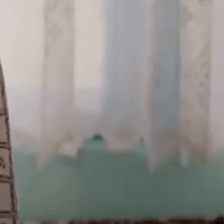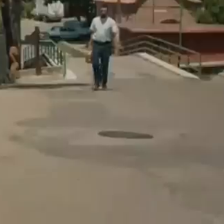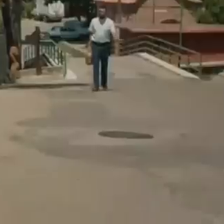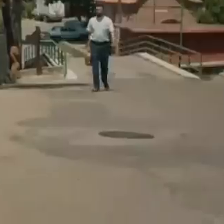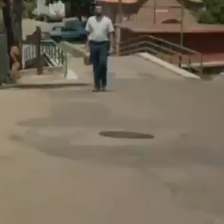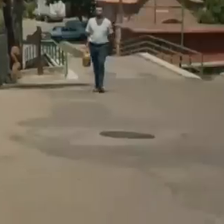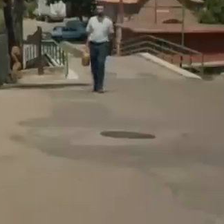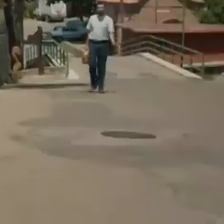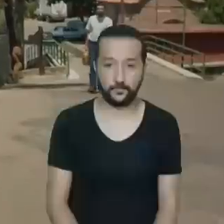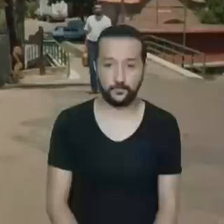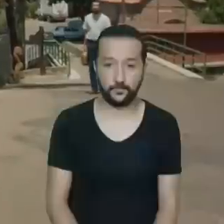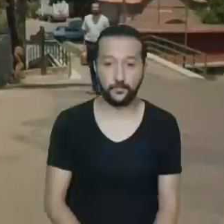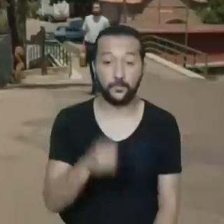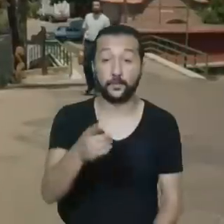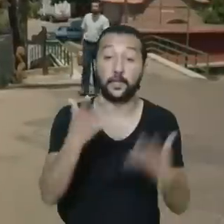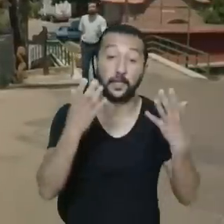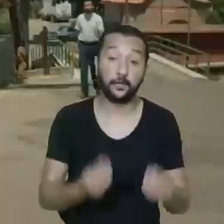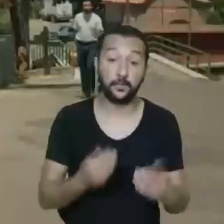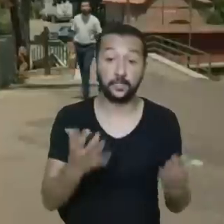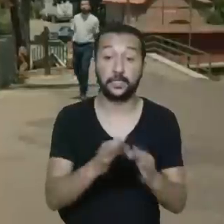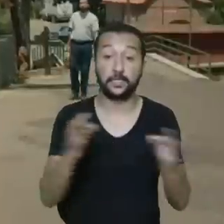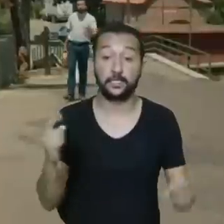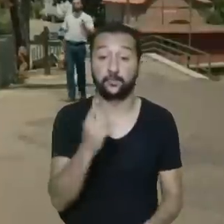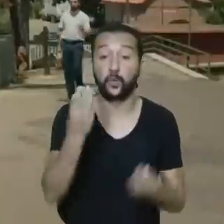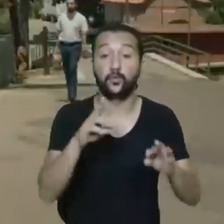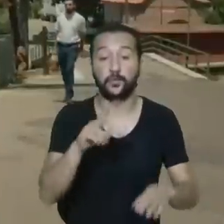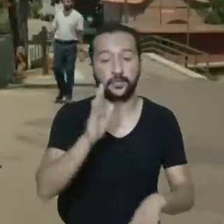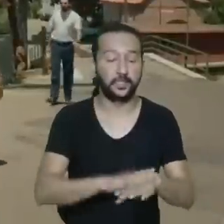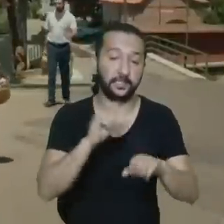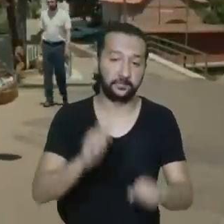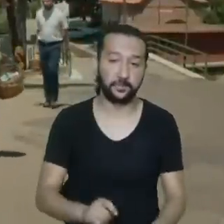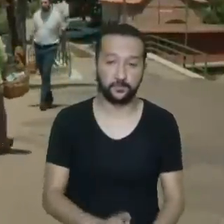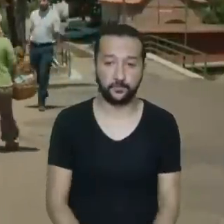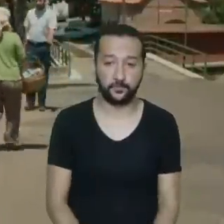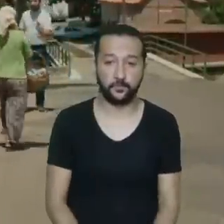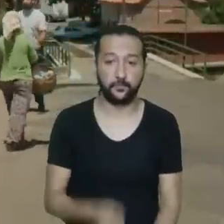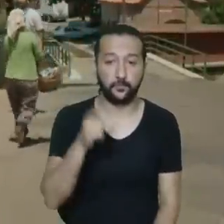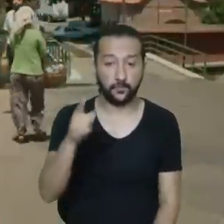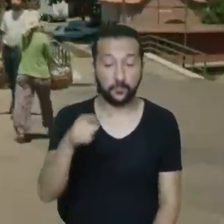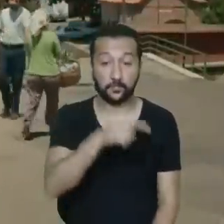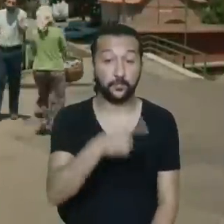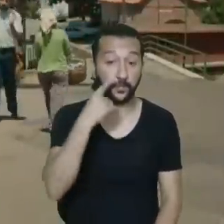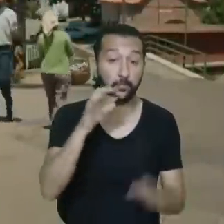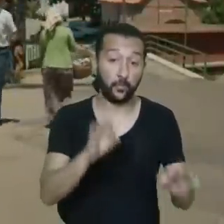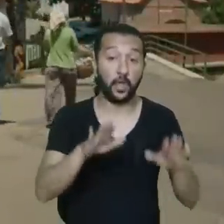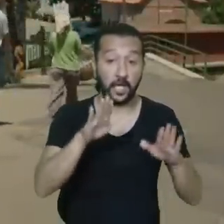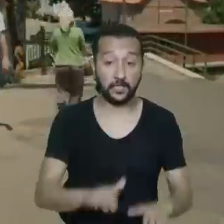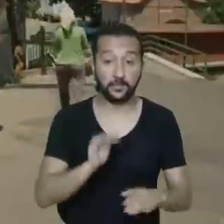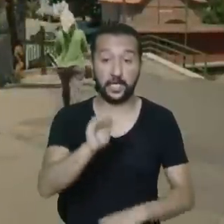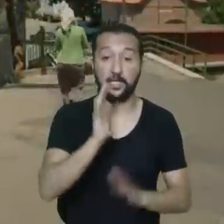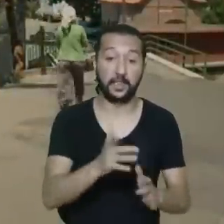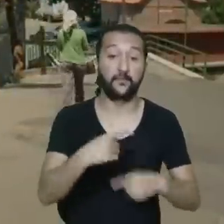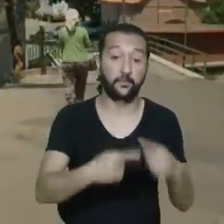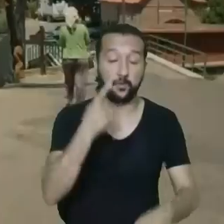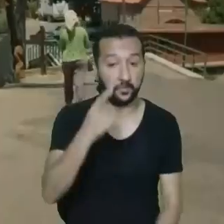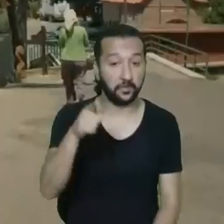Kasaba meydanı. Neymiş efendim? Hiçbir şey olmamış gibi davranacakmışız. Hayatımıza öyle kaldığımız yerden devam